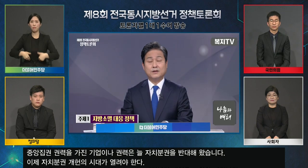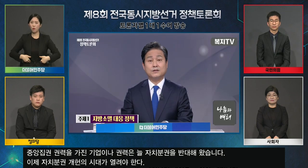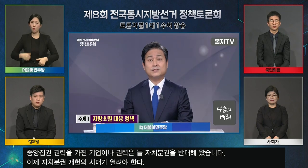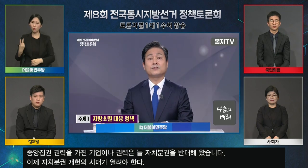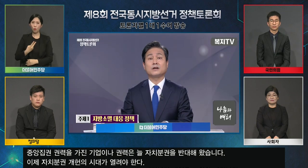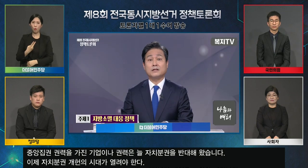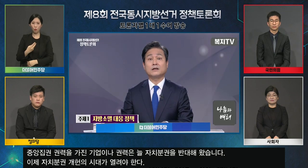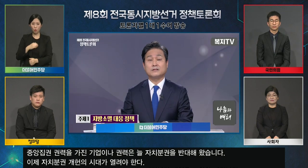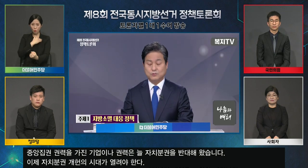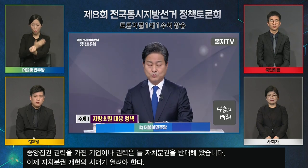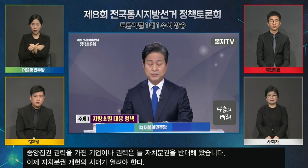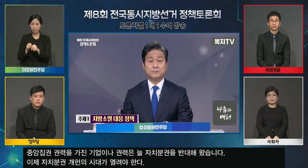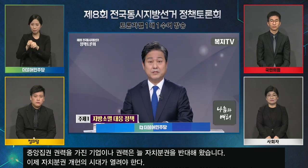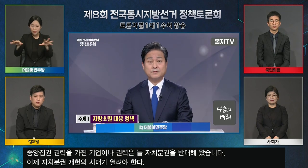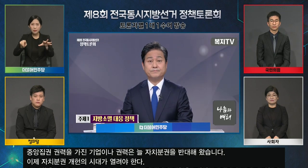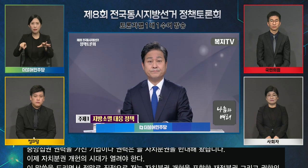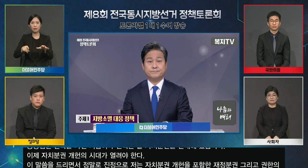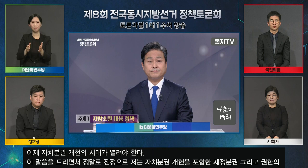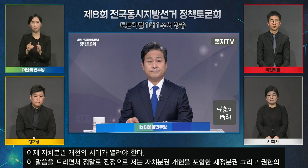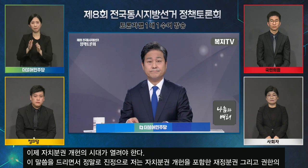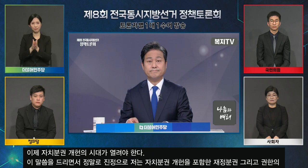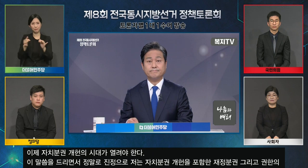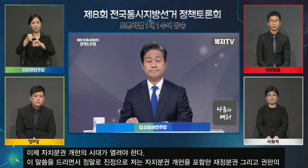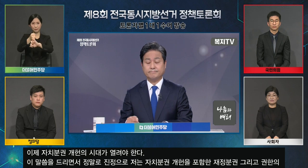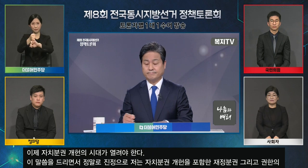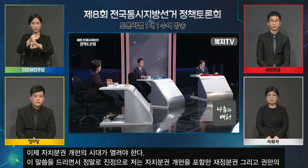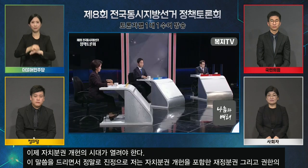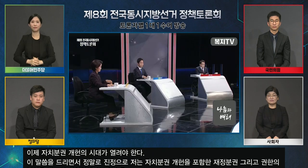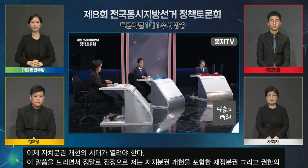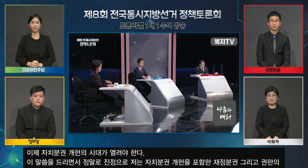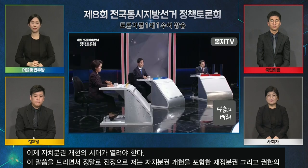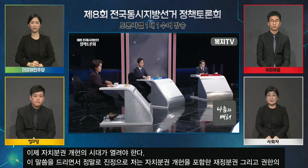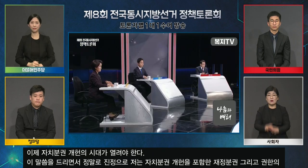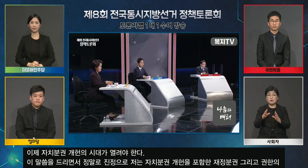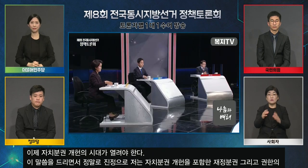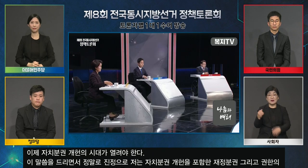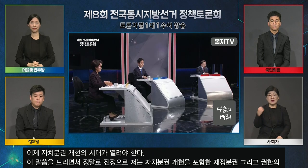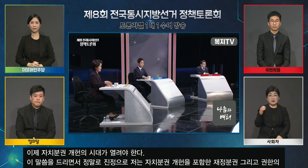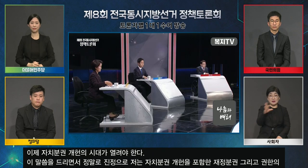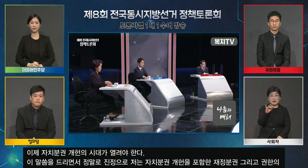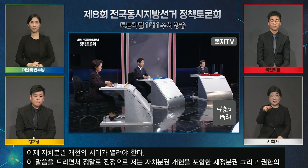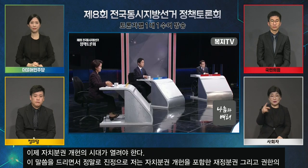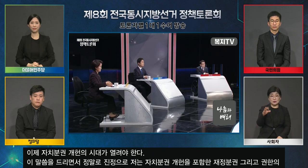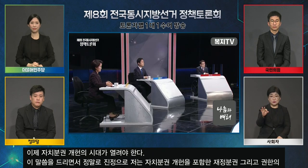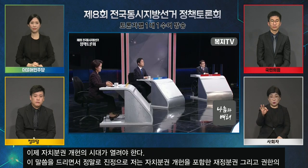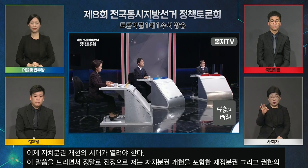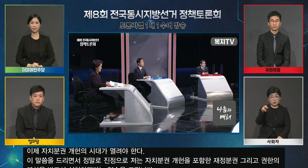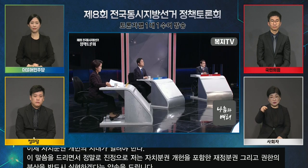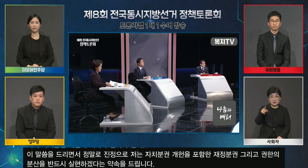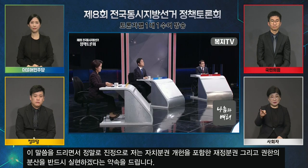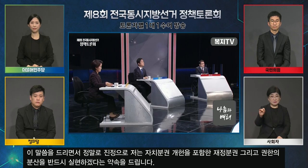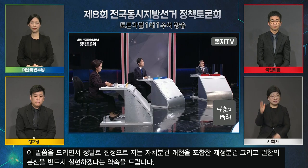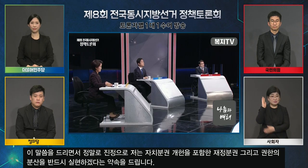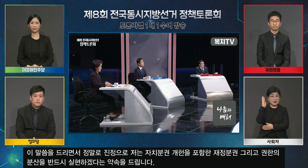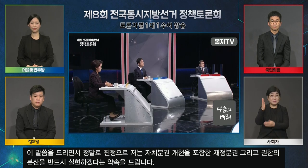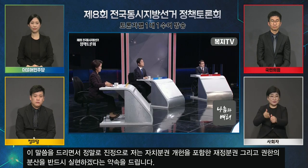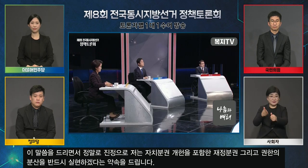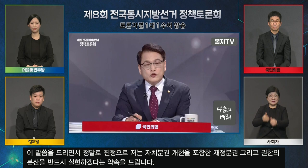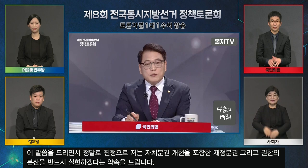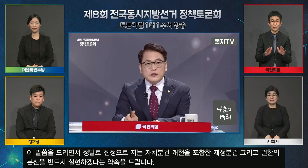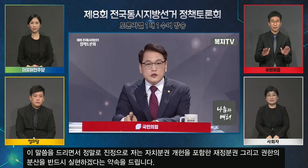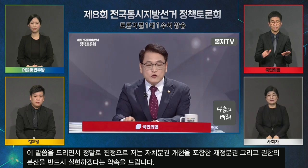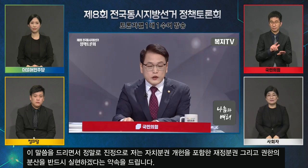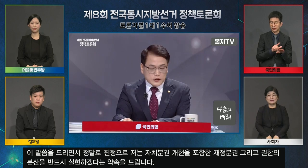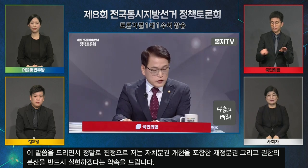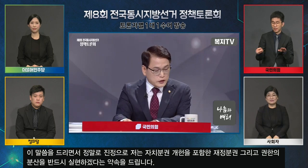반드시 실현하겠다는 약속을 드립니다. 네, 국민의힘 이종성 원내부 대표님 말씀해 주시죠. 지역경제 활성화